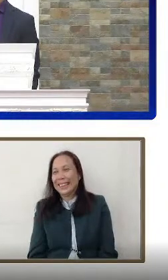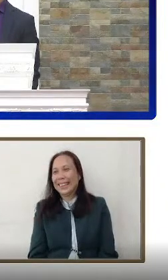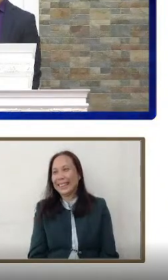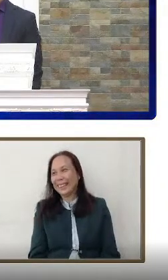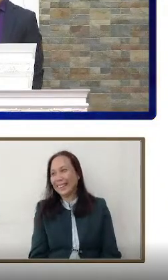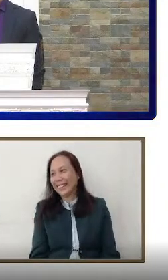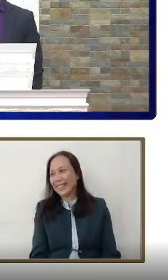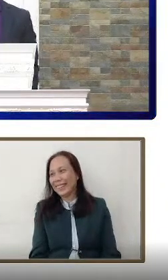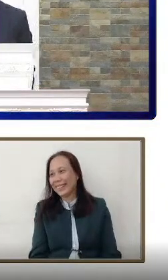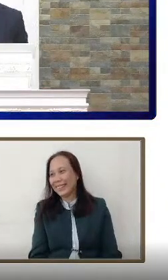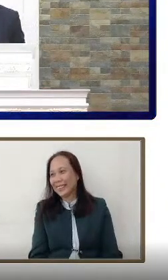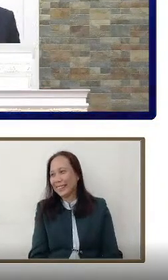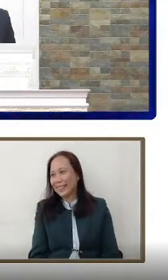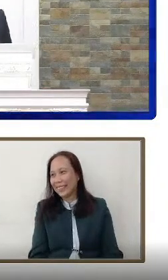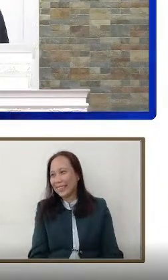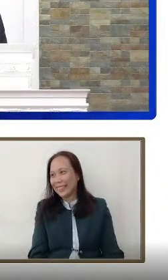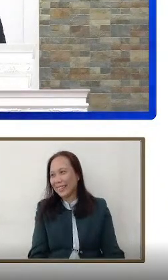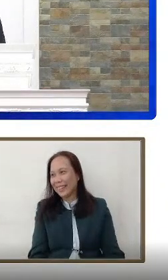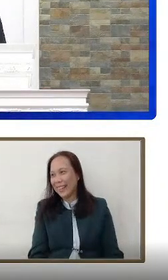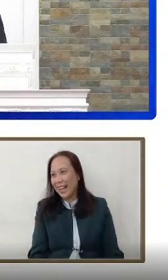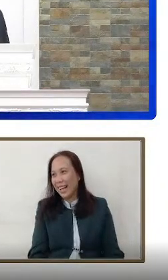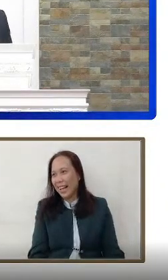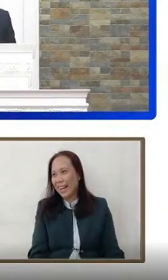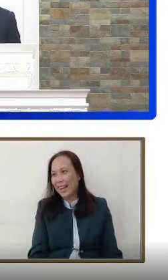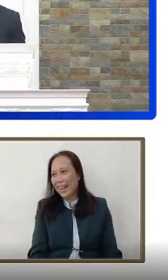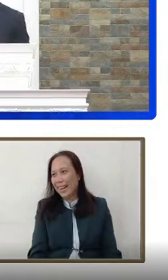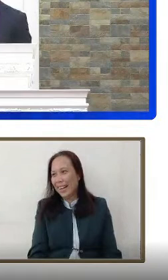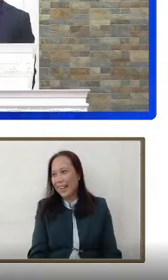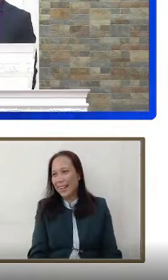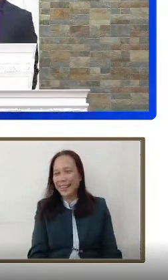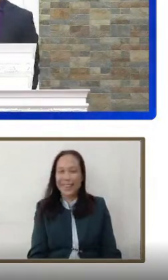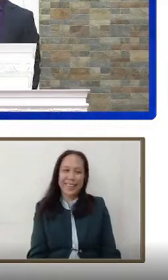Yes, sir. Oh, pambihira, ano?